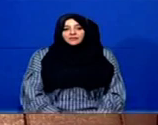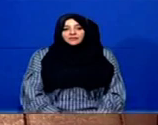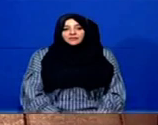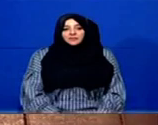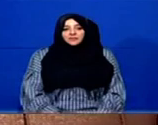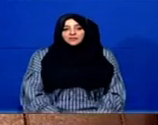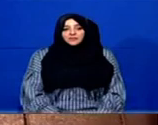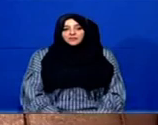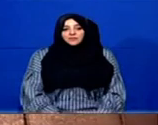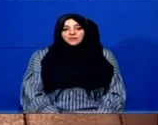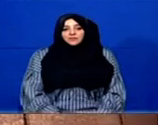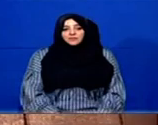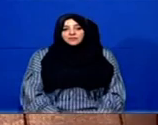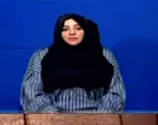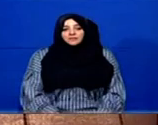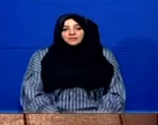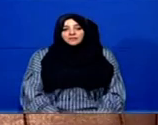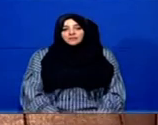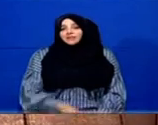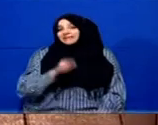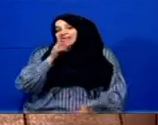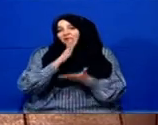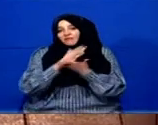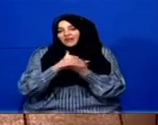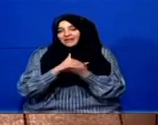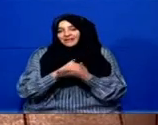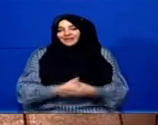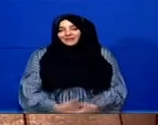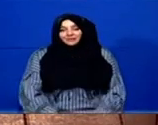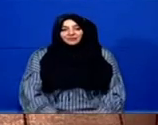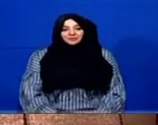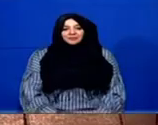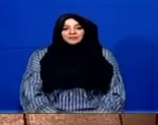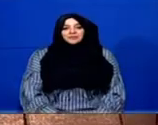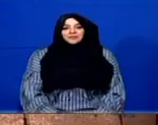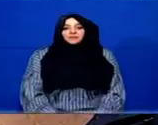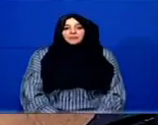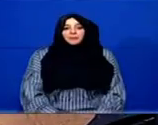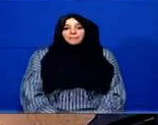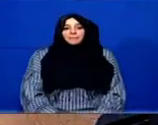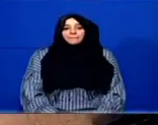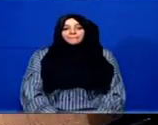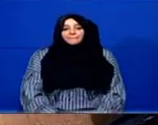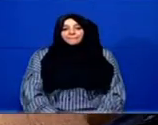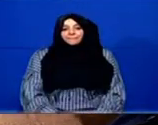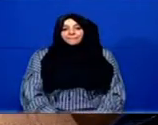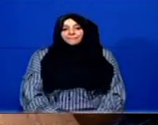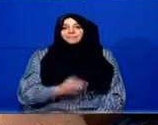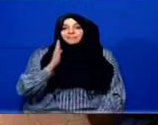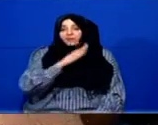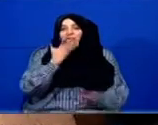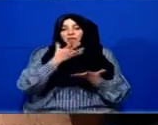اذا هذا هو هذه الفريضه بالنسبه لهذه المساله شكرا طيب